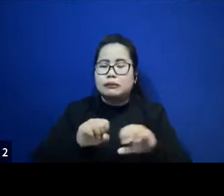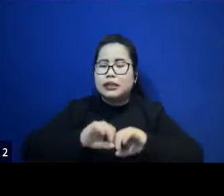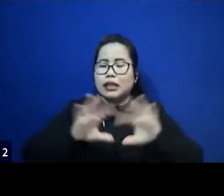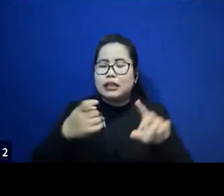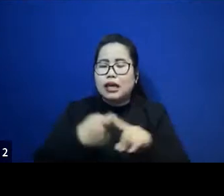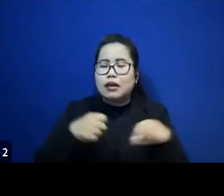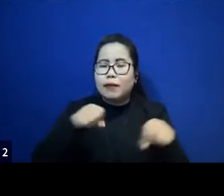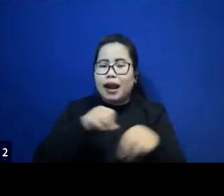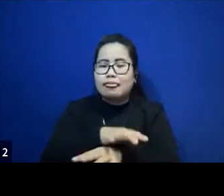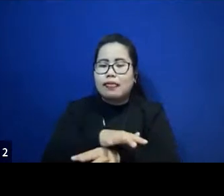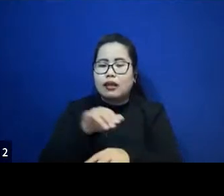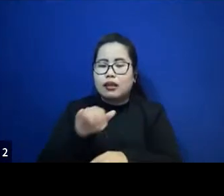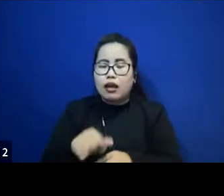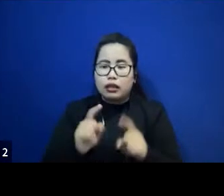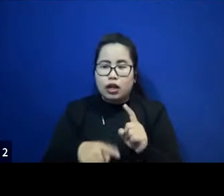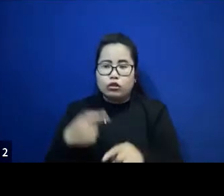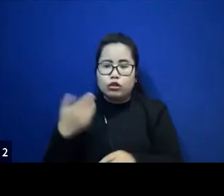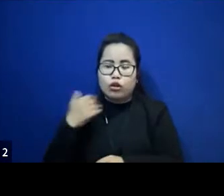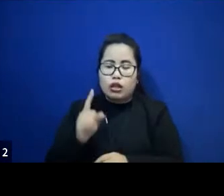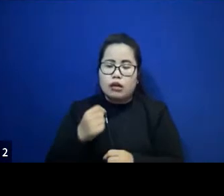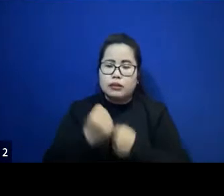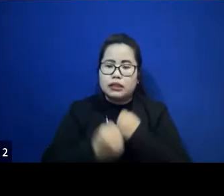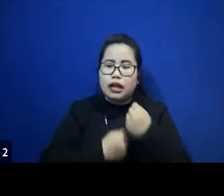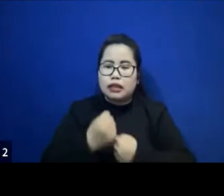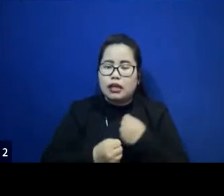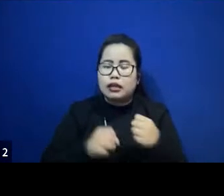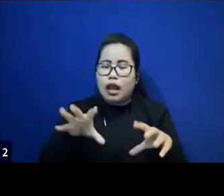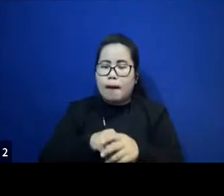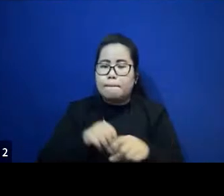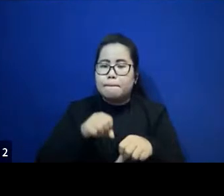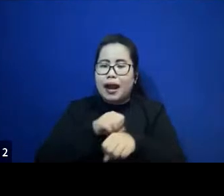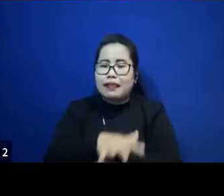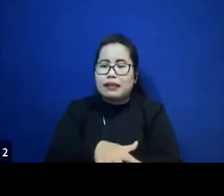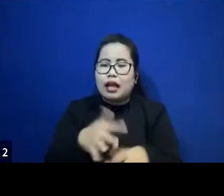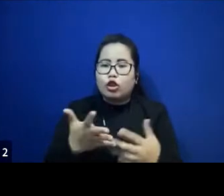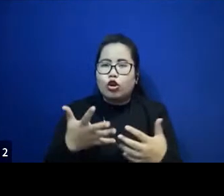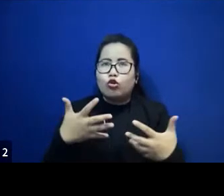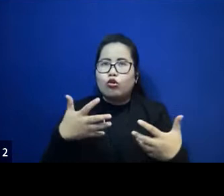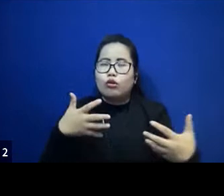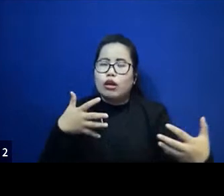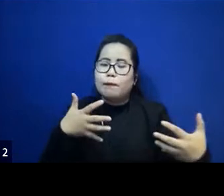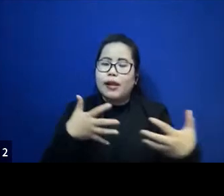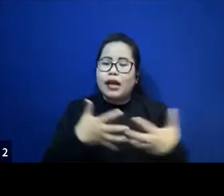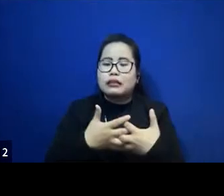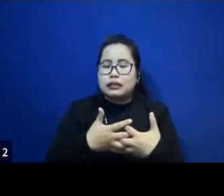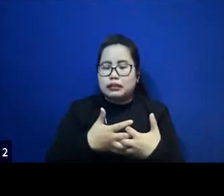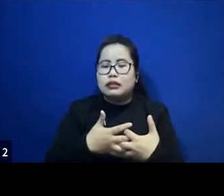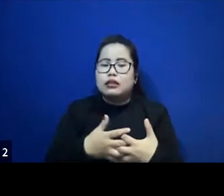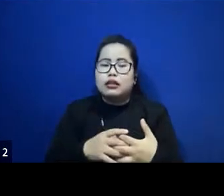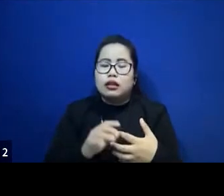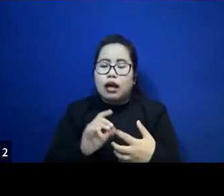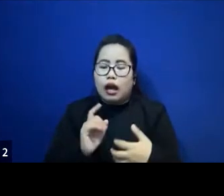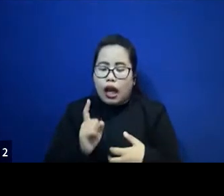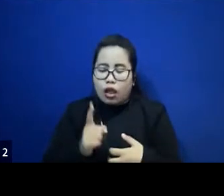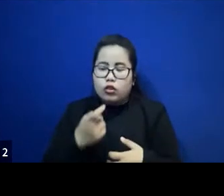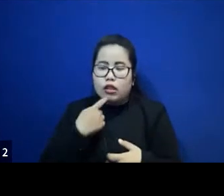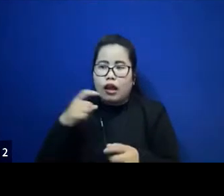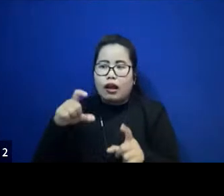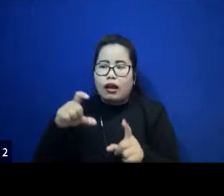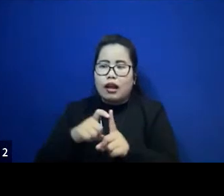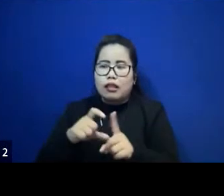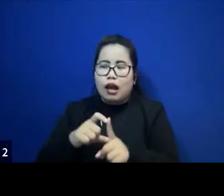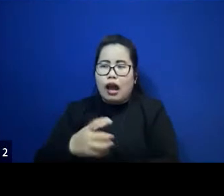Om disitu dijelaskan implementasi dalam praktek dan juga implikasinya dan bahwa hak atas data privacy